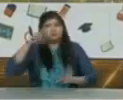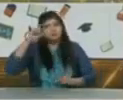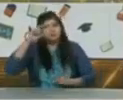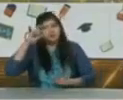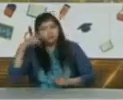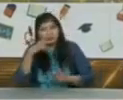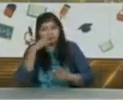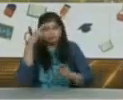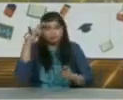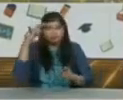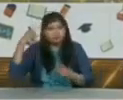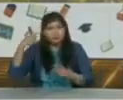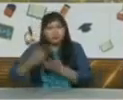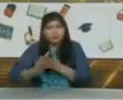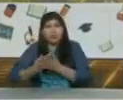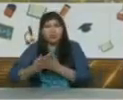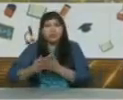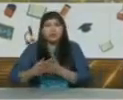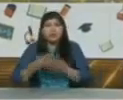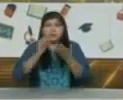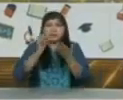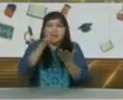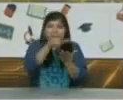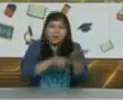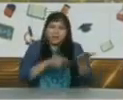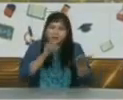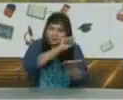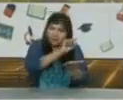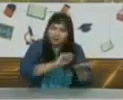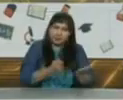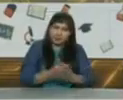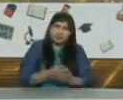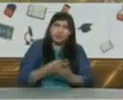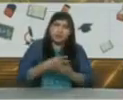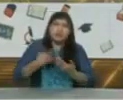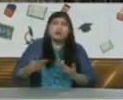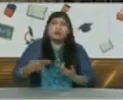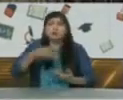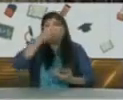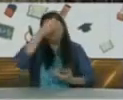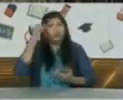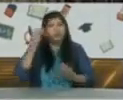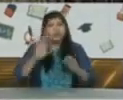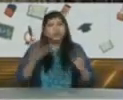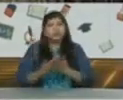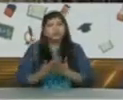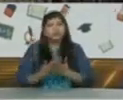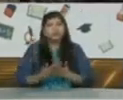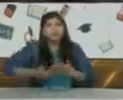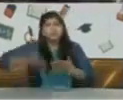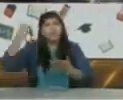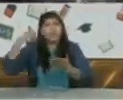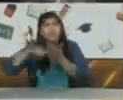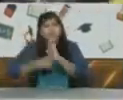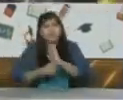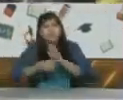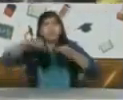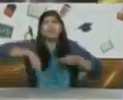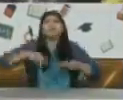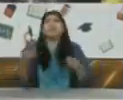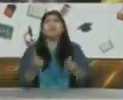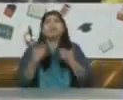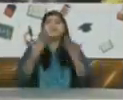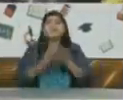करके जरा किसी कागज पर लिख लेंगे तो कभी आपको किसी को भी, मुझसे